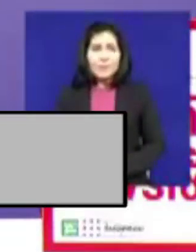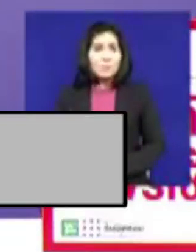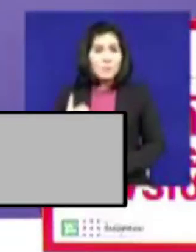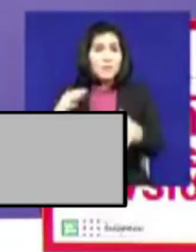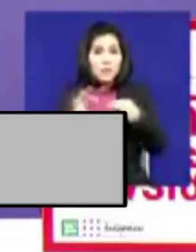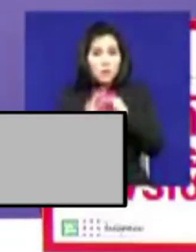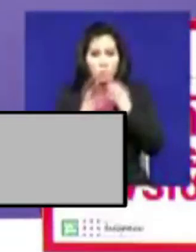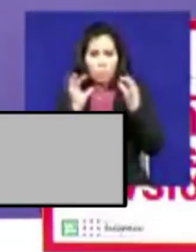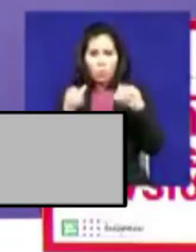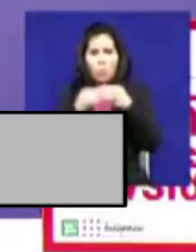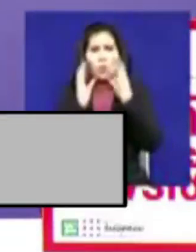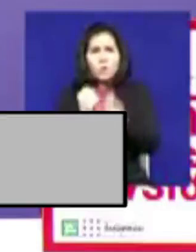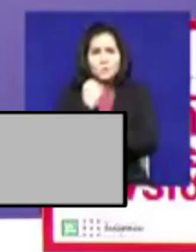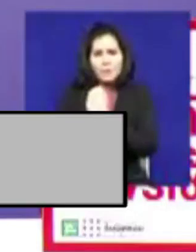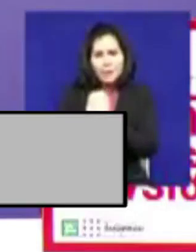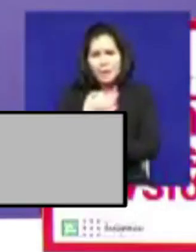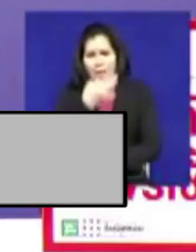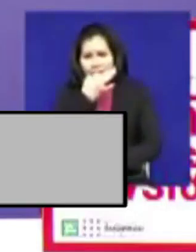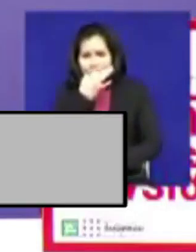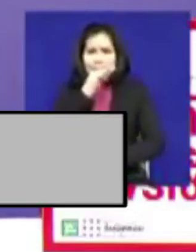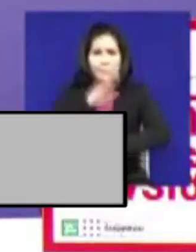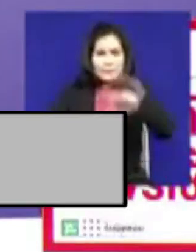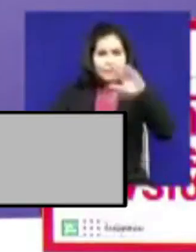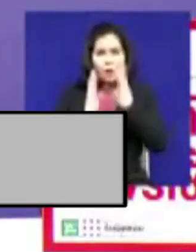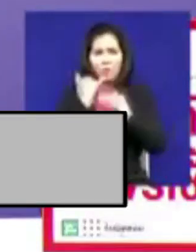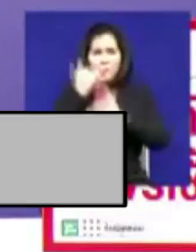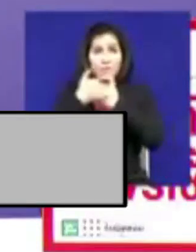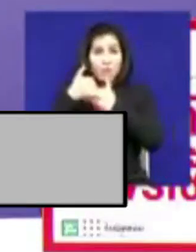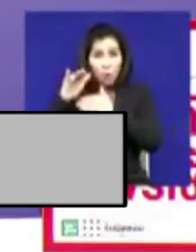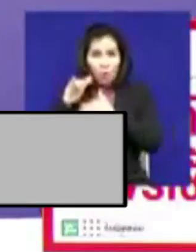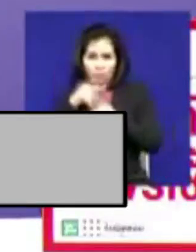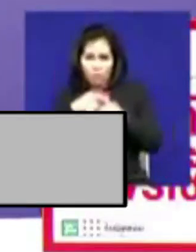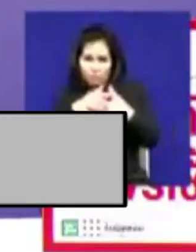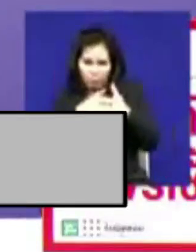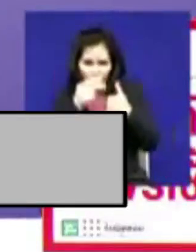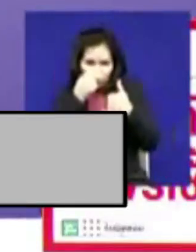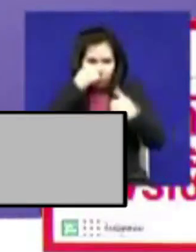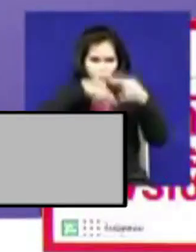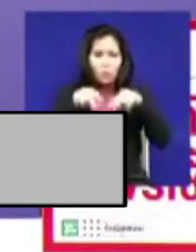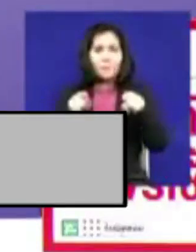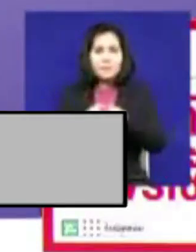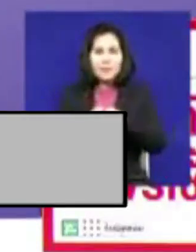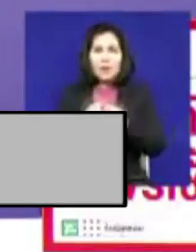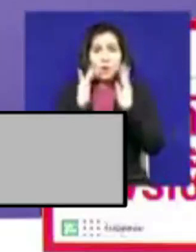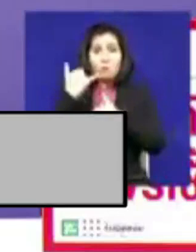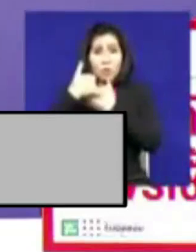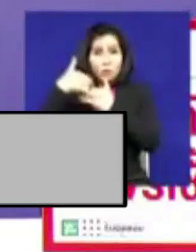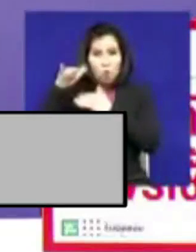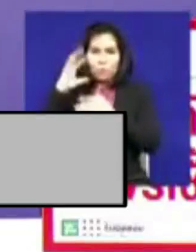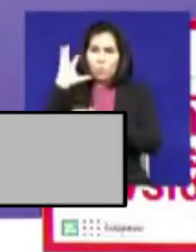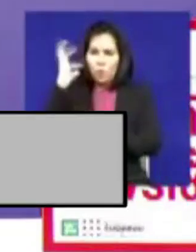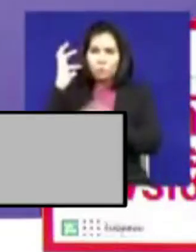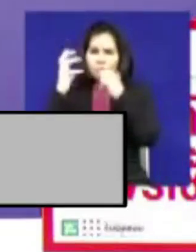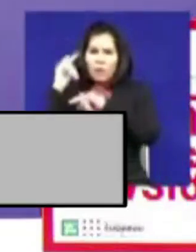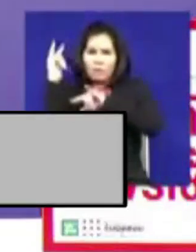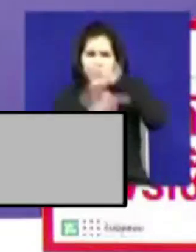ะครับเพราะว่าประกอบอาชีพที่มีความเสี่ยงกับคนต่างชาติก็จะถูกขยายไปด้วยนะครับว่าคนต่างชาติที่มาจากทั่วทุกประเทศ